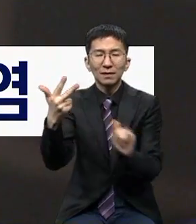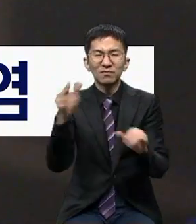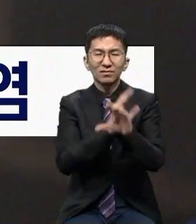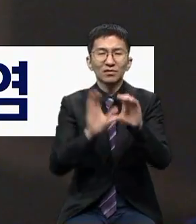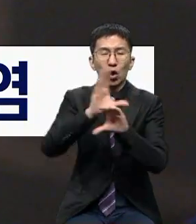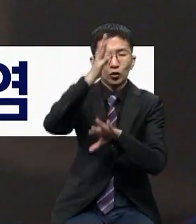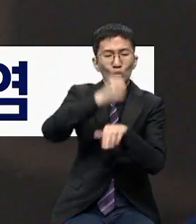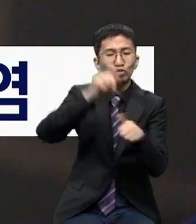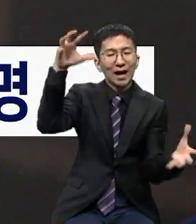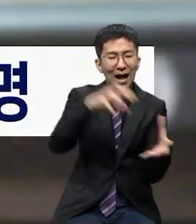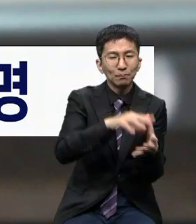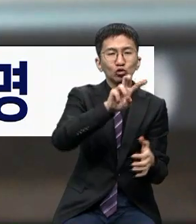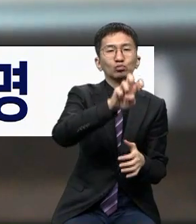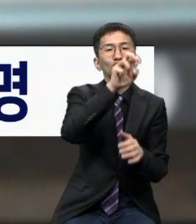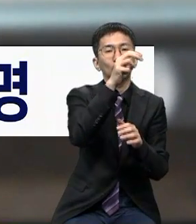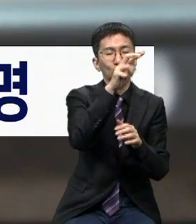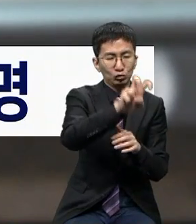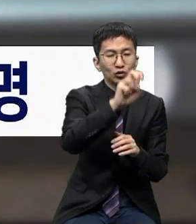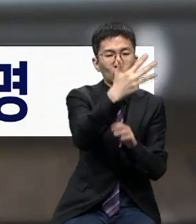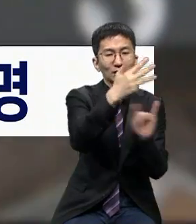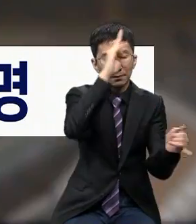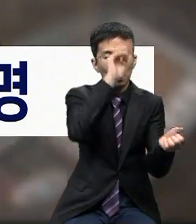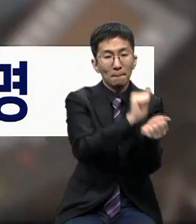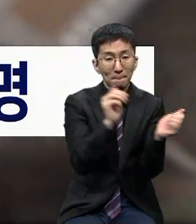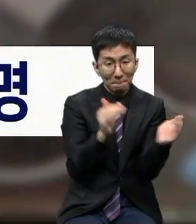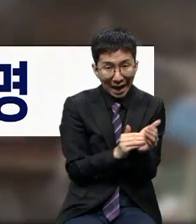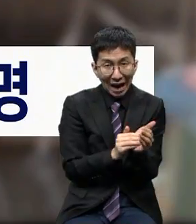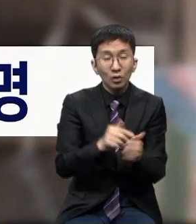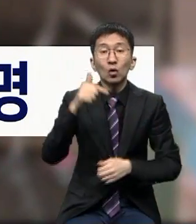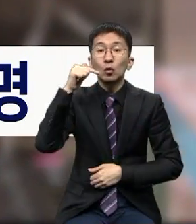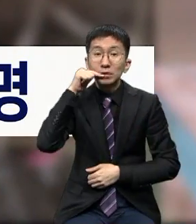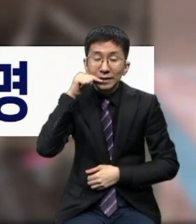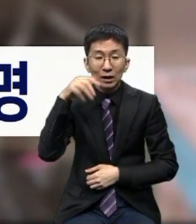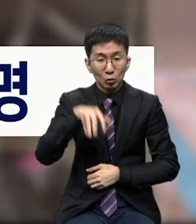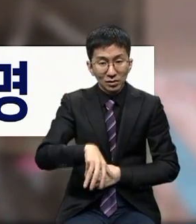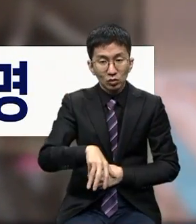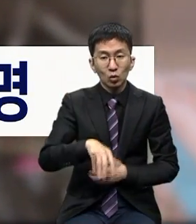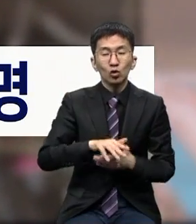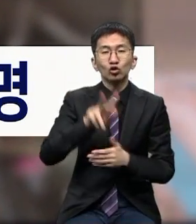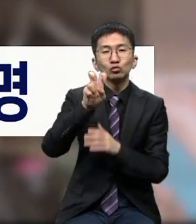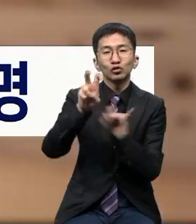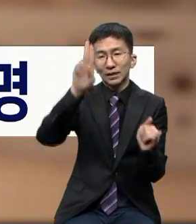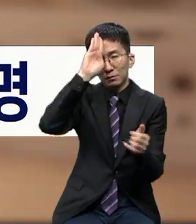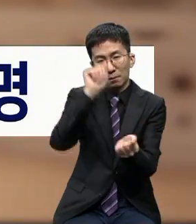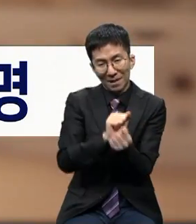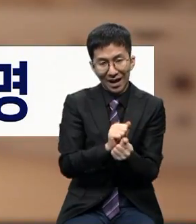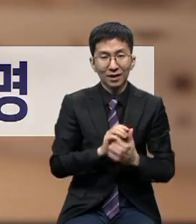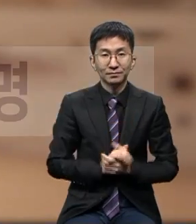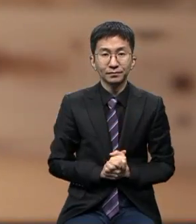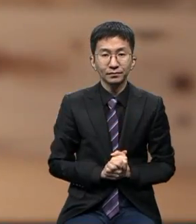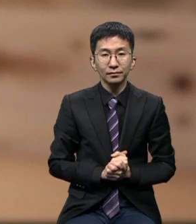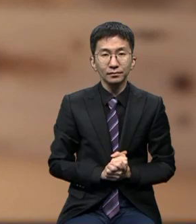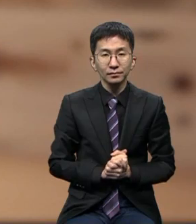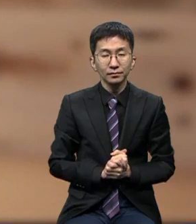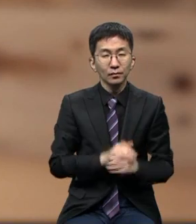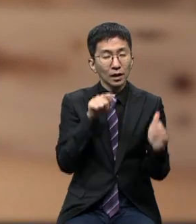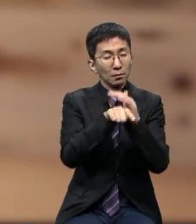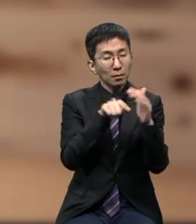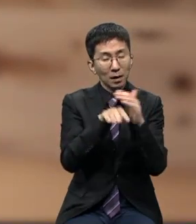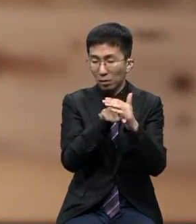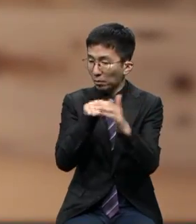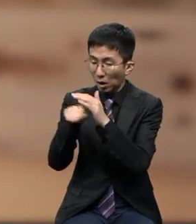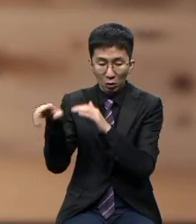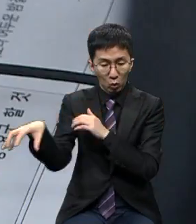감염됐습니다. 같은 지역 콜센터에서도 종사자 등 22명이 잇따라 확진됐습니다. 다중이용시설에서 집단